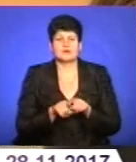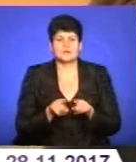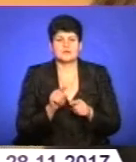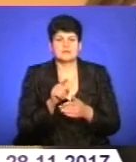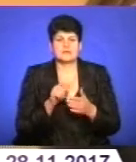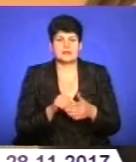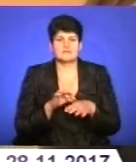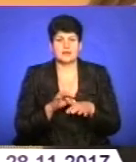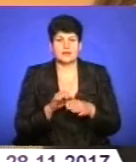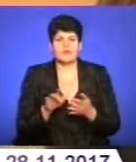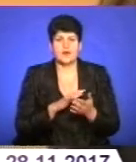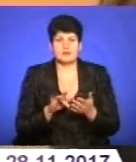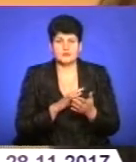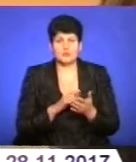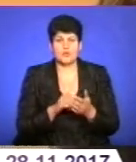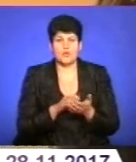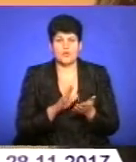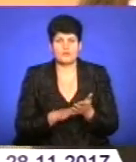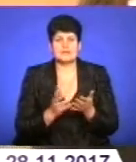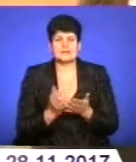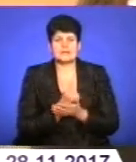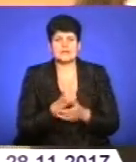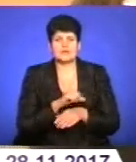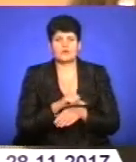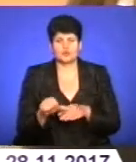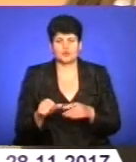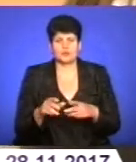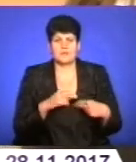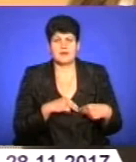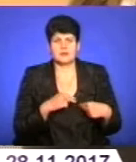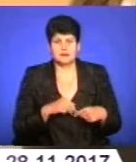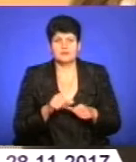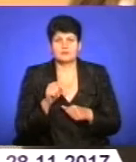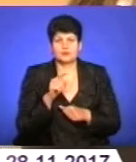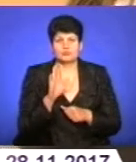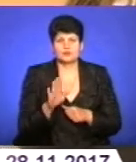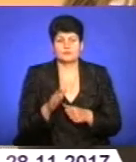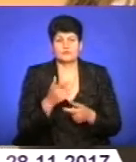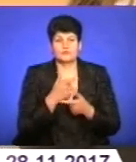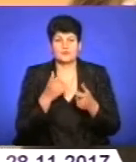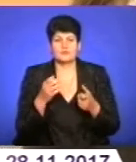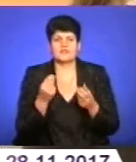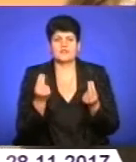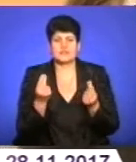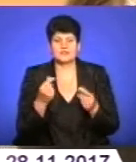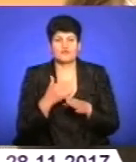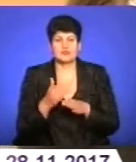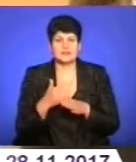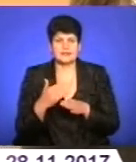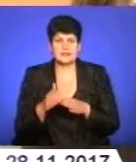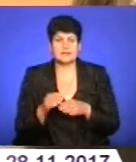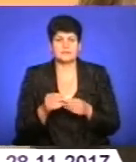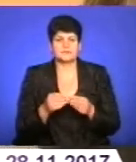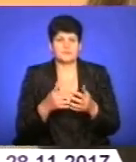ведення бухгалтерського обліку, як знайти закордонного партнера. Крім того, ми будемо інформувати про фінансово-кредитні та банківські продукти та послуги,